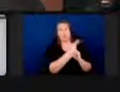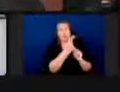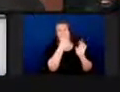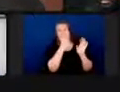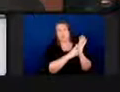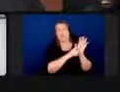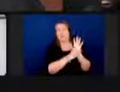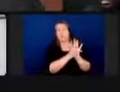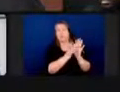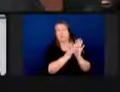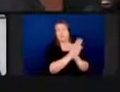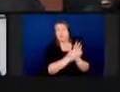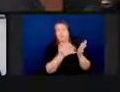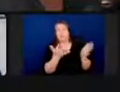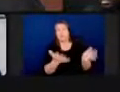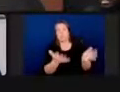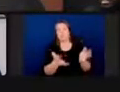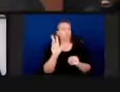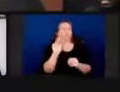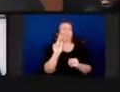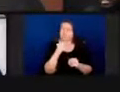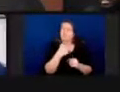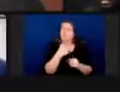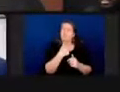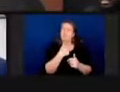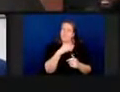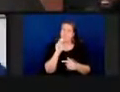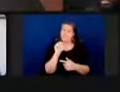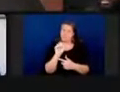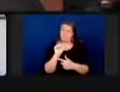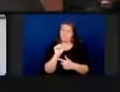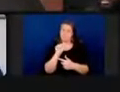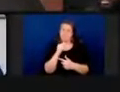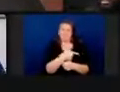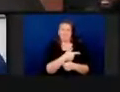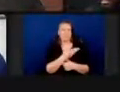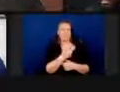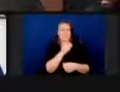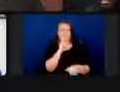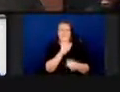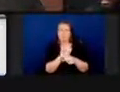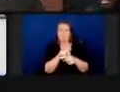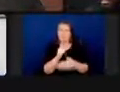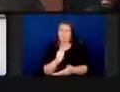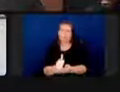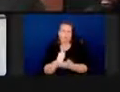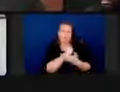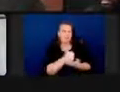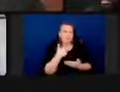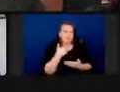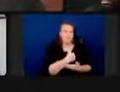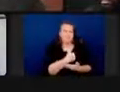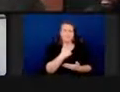tutaki kuna shule ambazo zinafanya mambo mazuri sana kuhusiana na